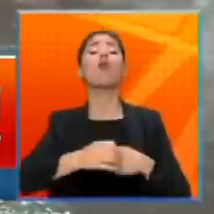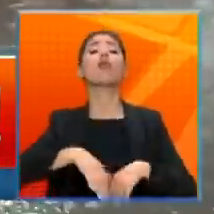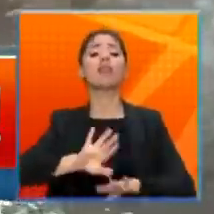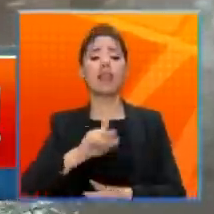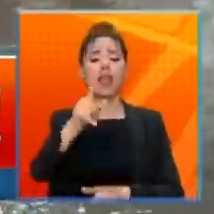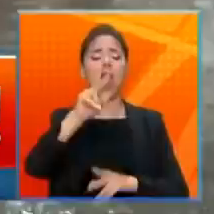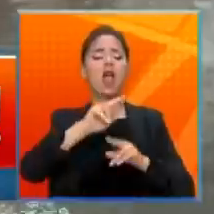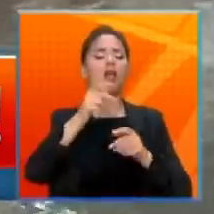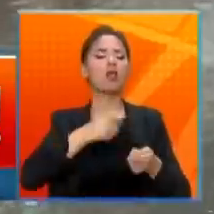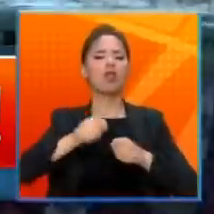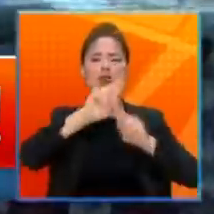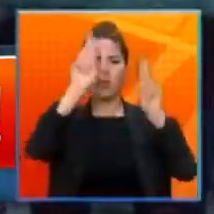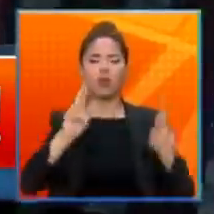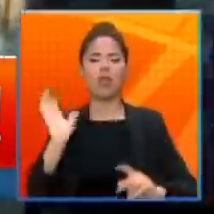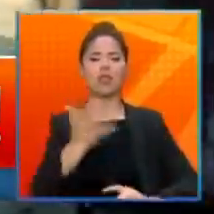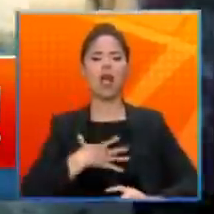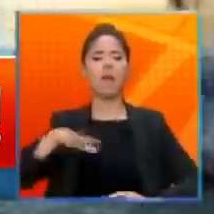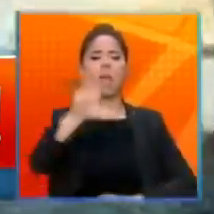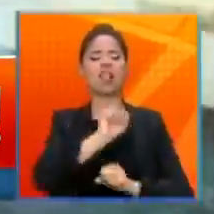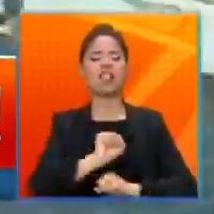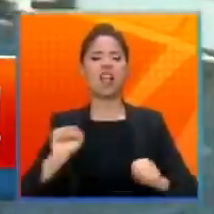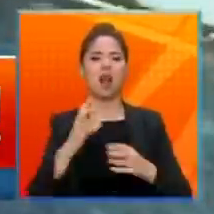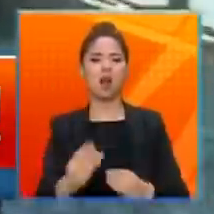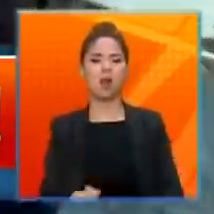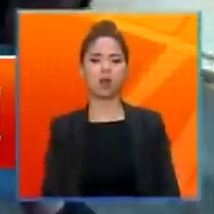değil, esnaf da yağmurdan etkilendi.